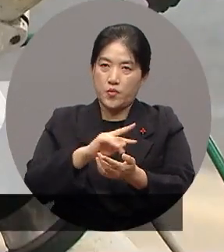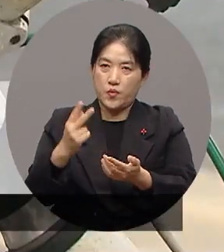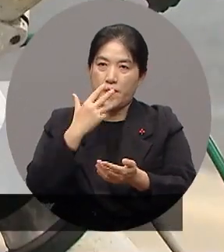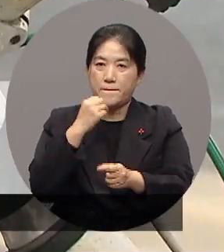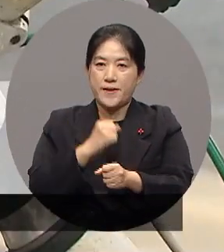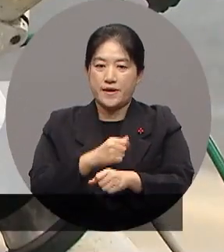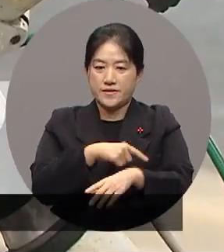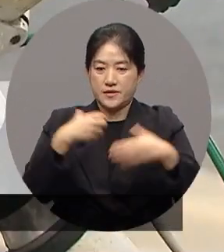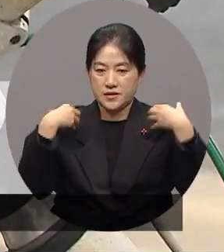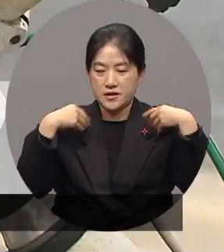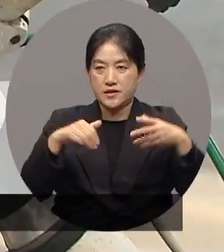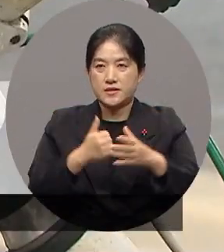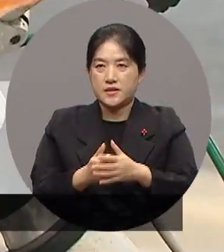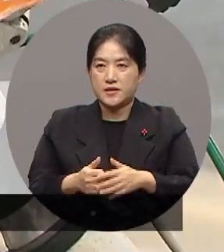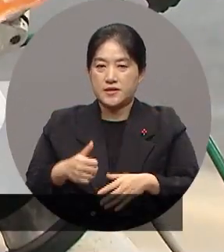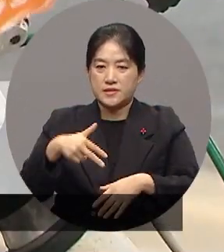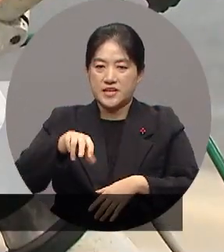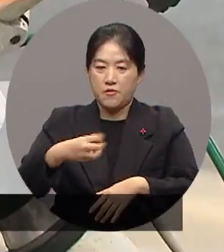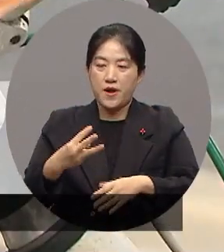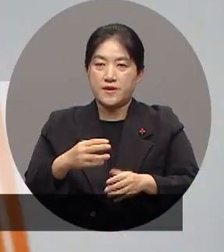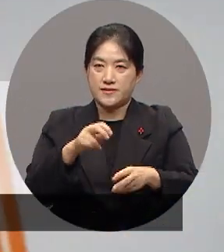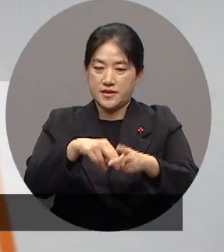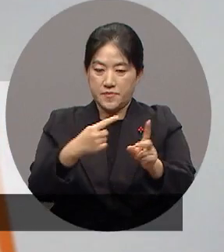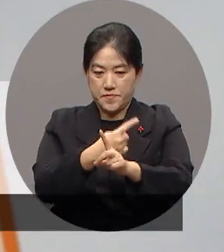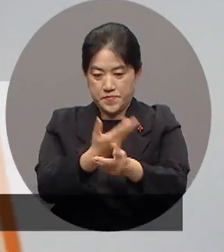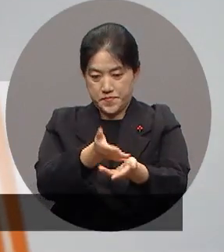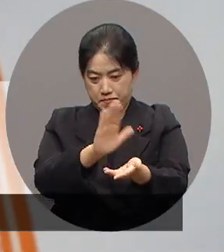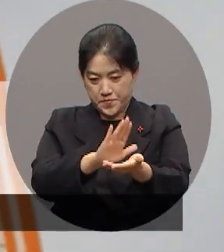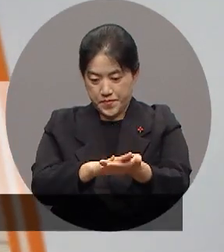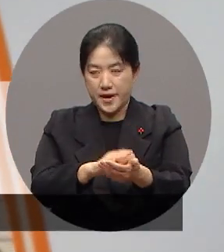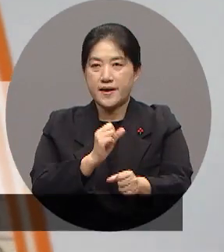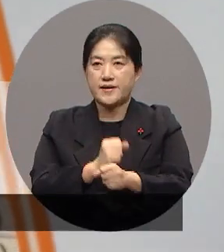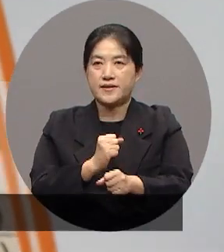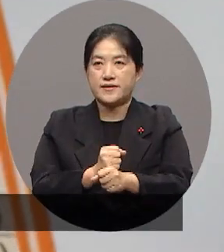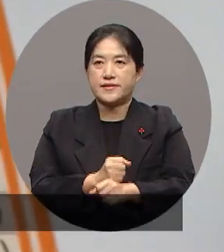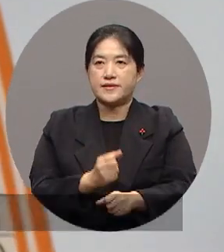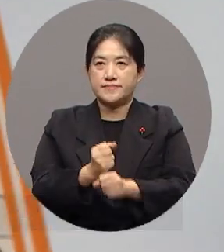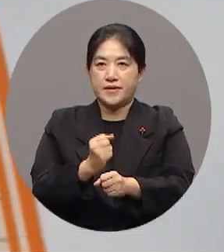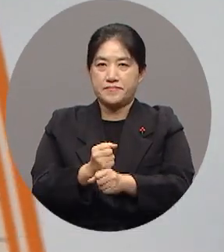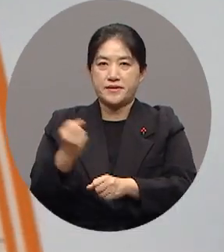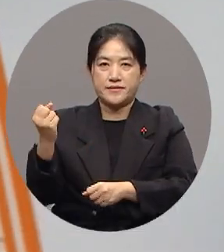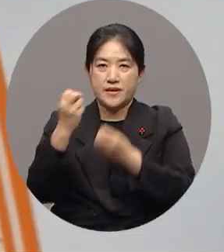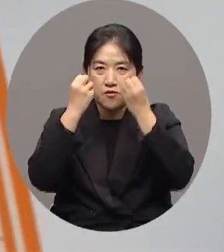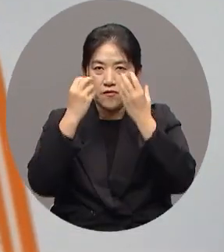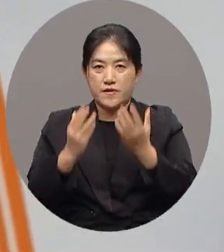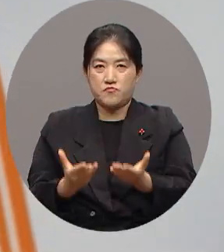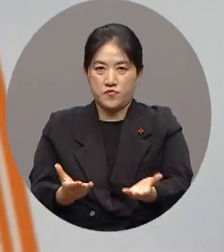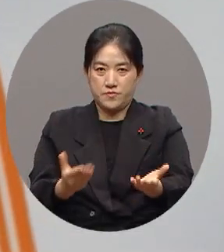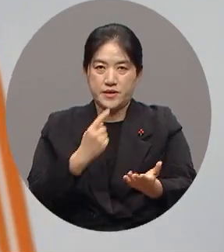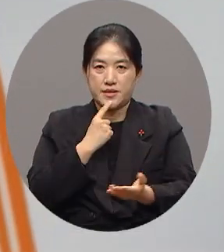각 자치구 지역 자활 센터에서 수리를 거쳐 재생 자전거로 다시 생산된다고 설명했습니다 I